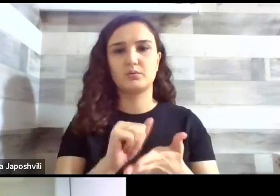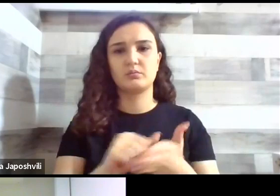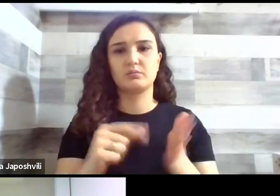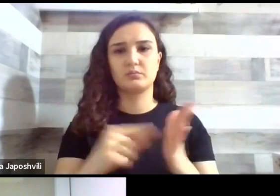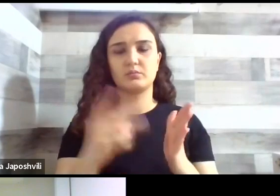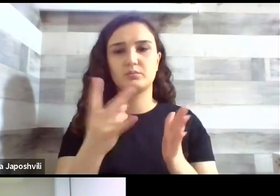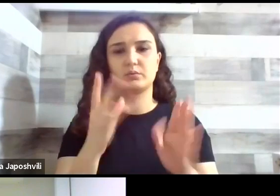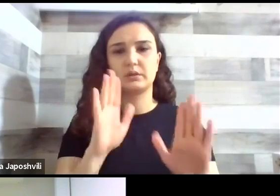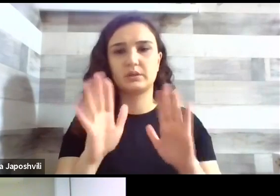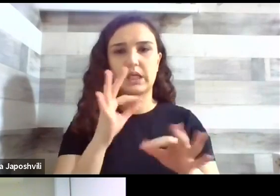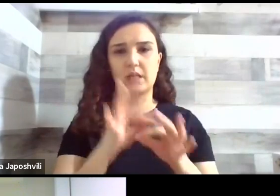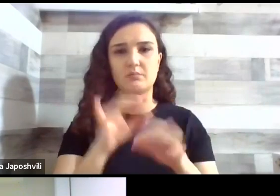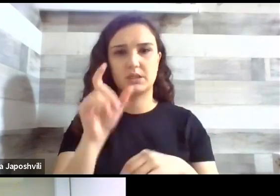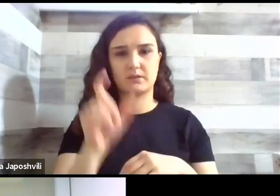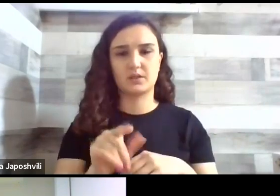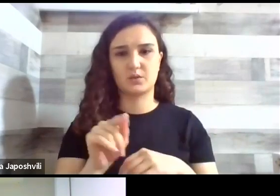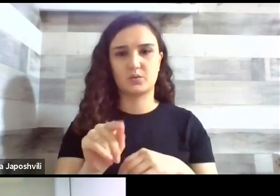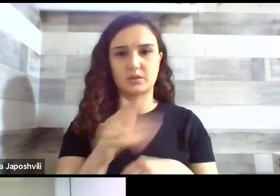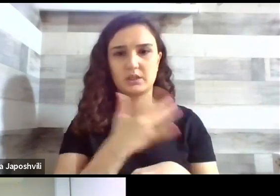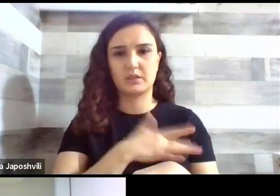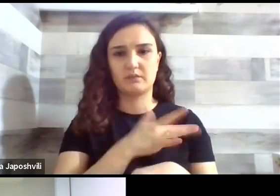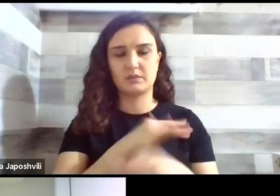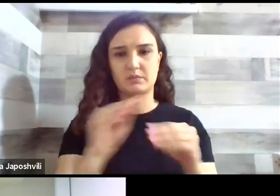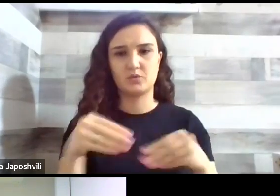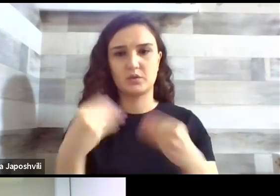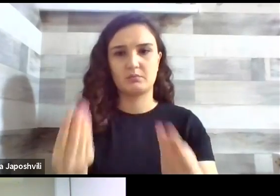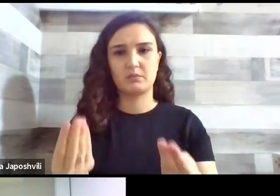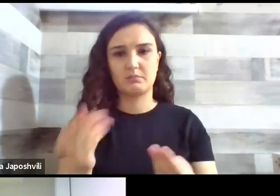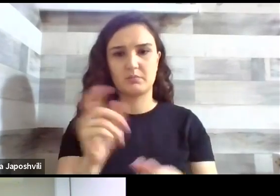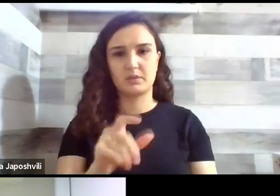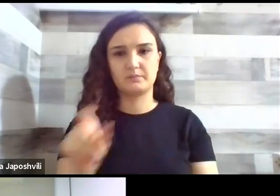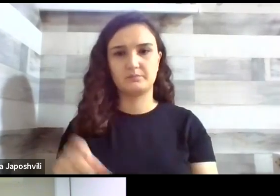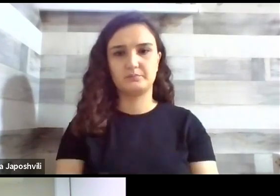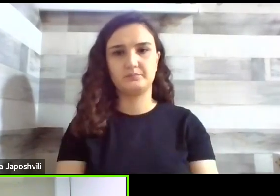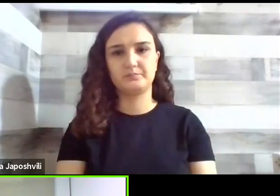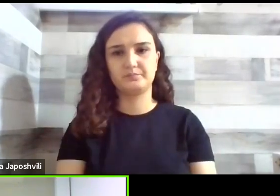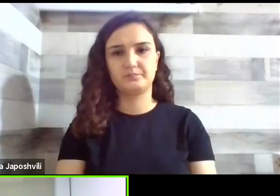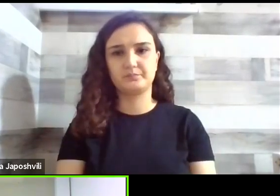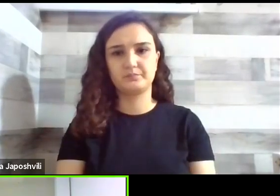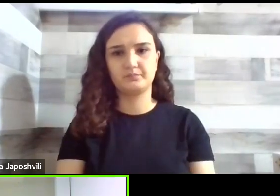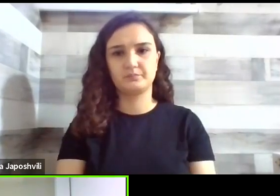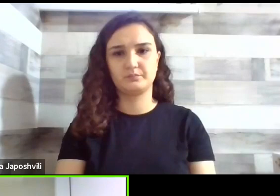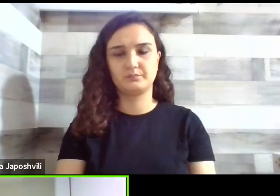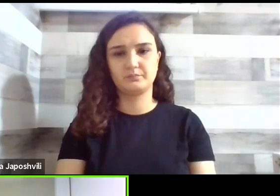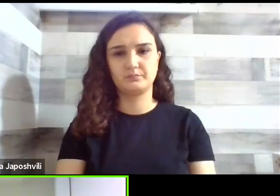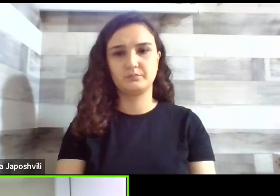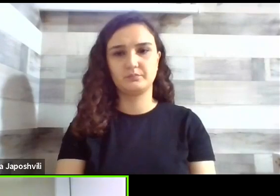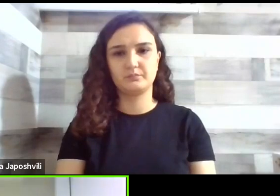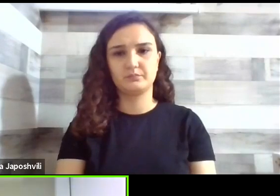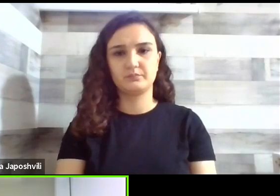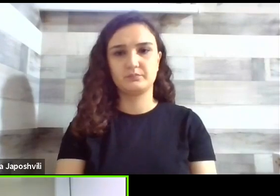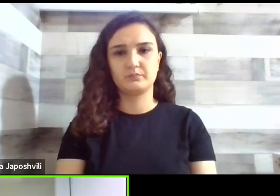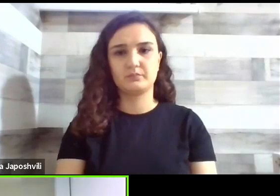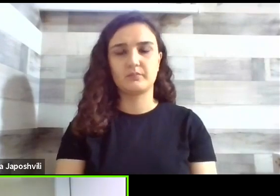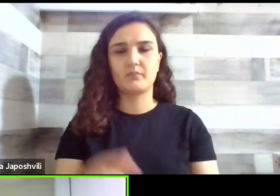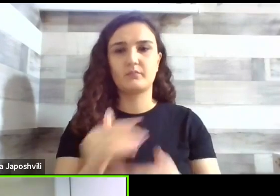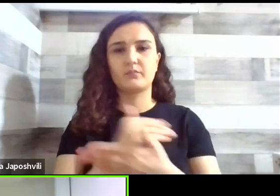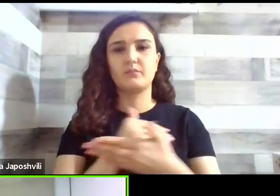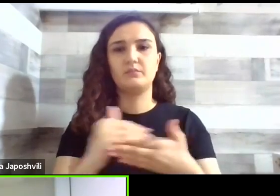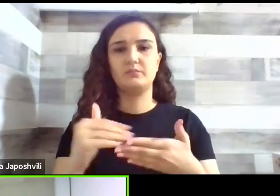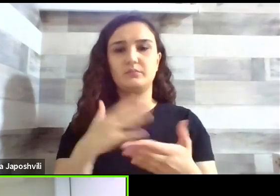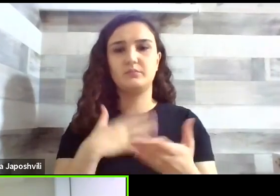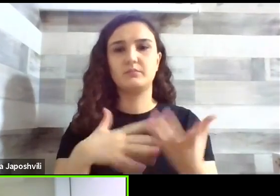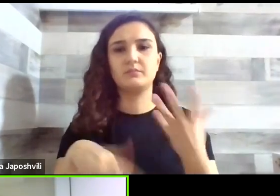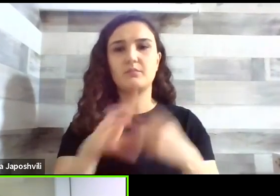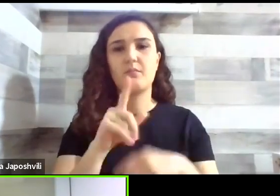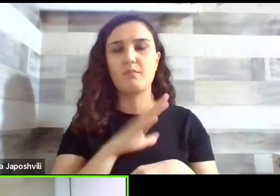უნდა იხელმძღვანელონ სერვისის მიმწოდებლებმა. და ხაზს გავუსვამ, რომ ჩემს მიერ, ანუ ეს არ ყოფილა,